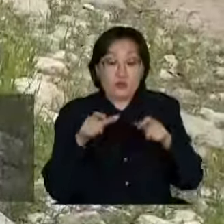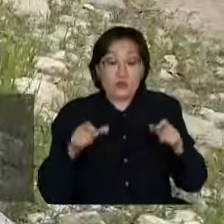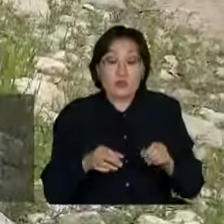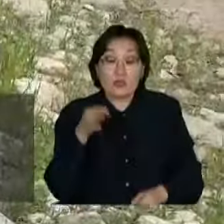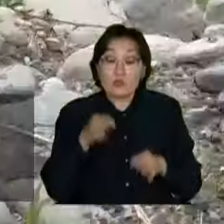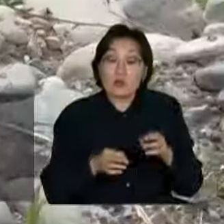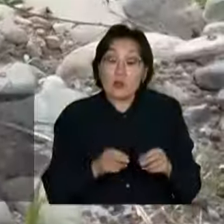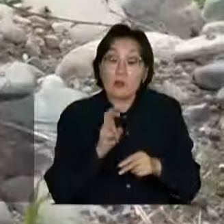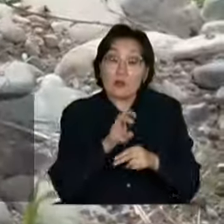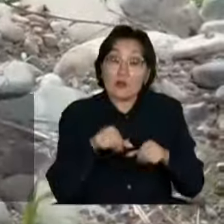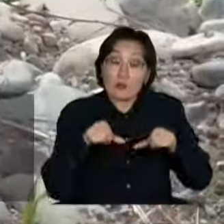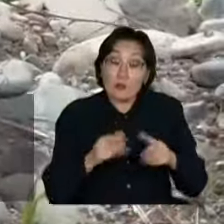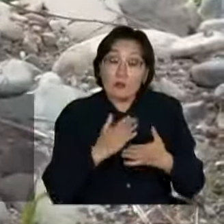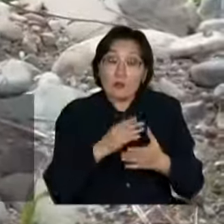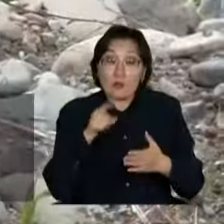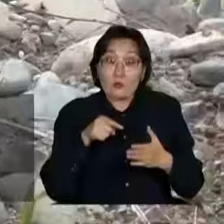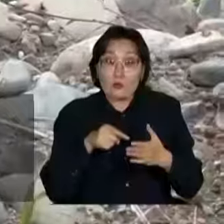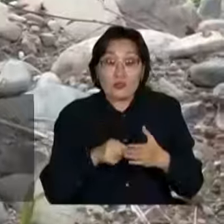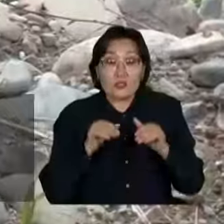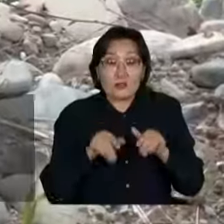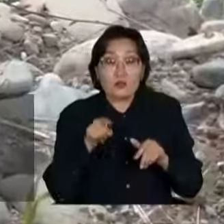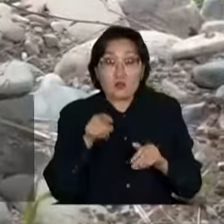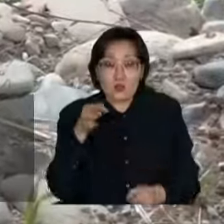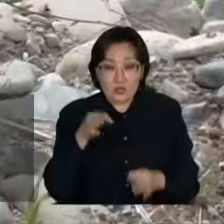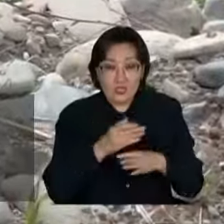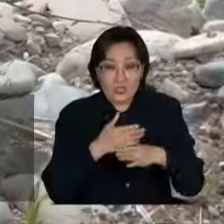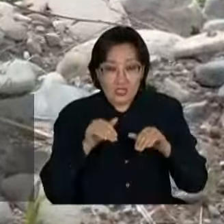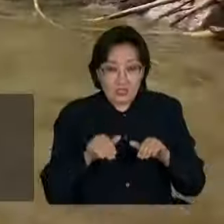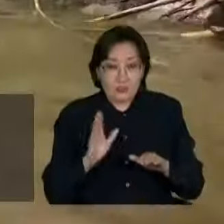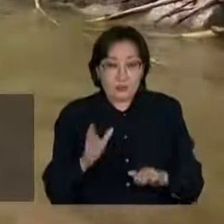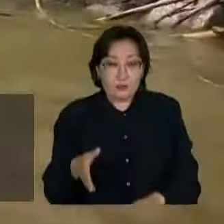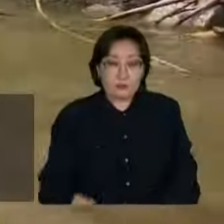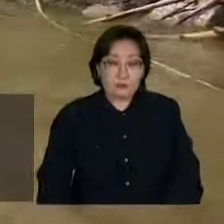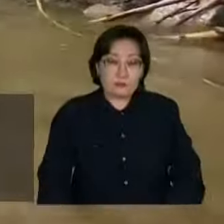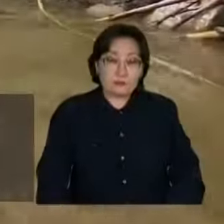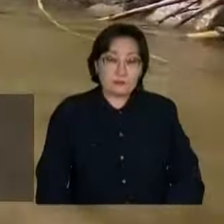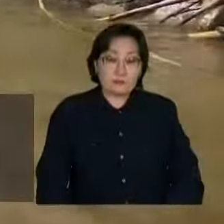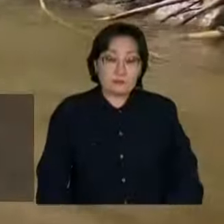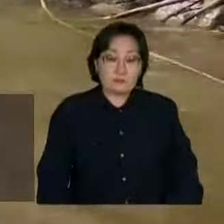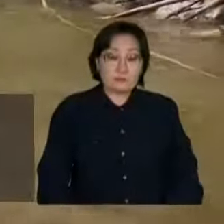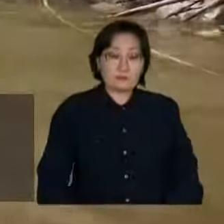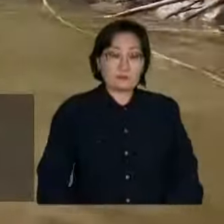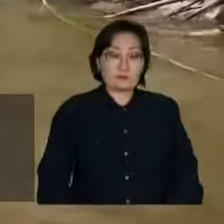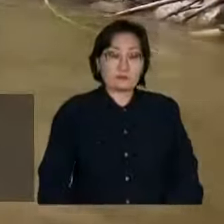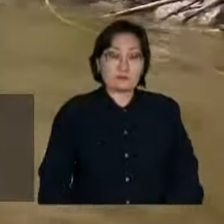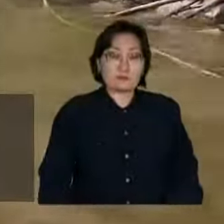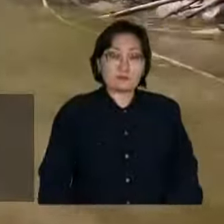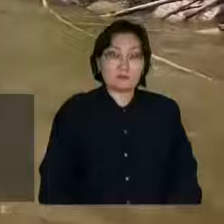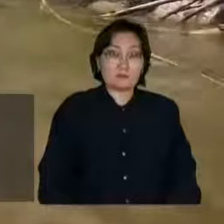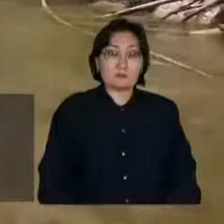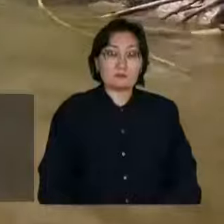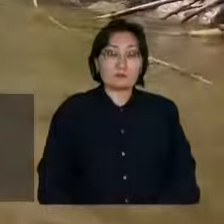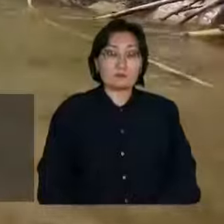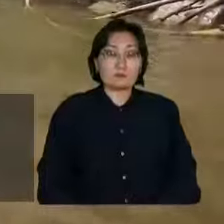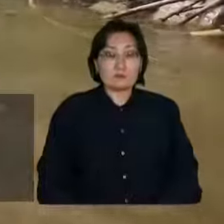сотқа жүгінуге құқығы бар, мәселенің нүктесі сонда ғана қойылмақ. Рүстем Айткарым, Руслан Мухамедияров, Алматы телеарнасы, Шығыс